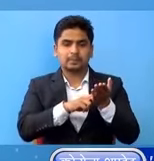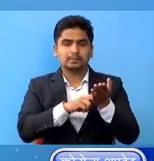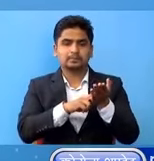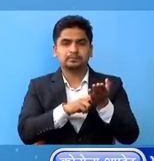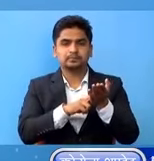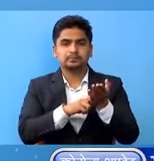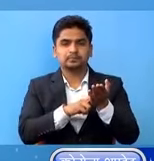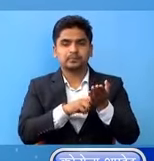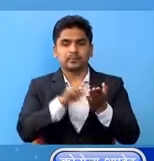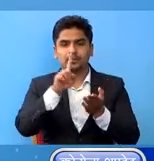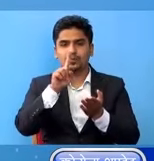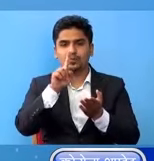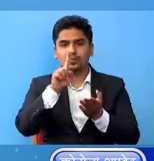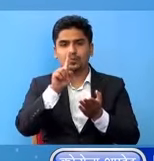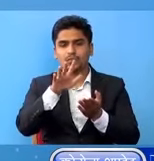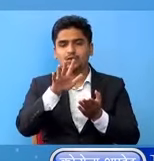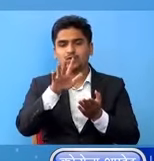संख्या